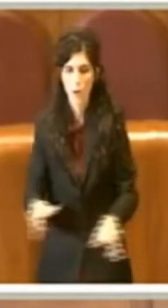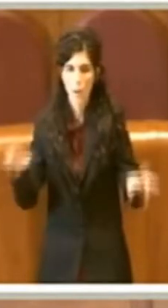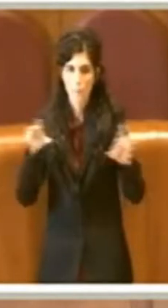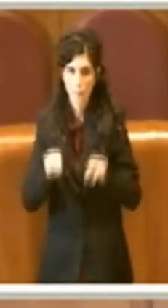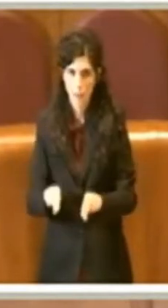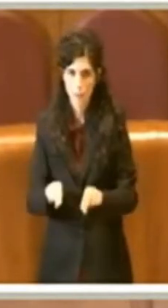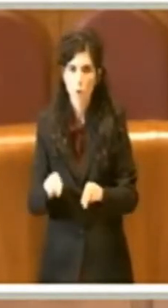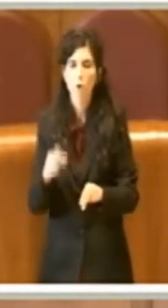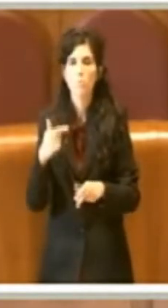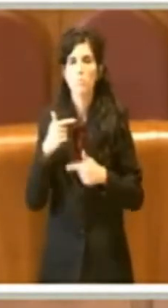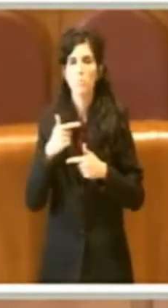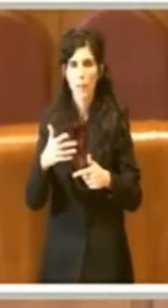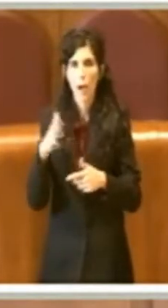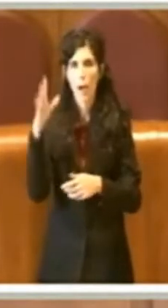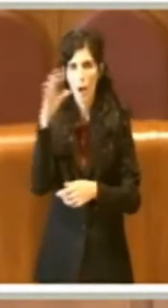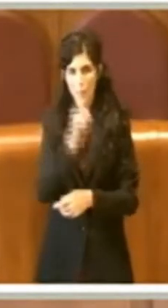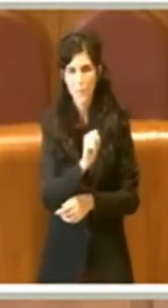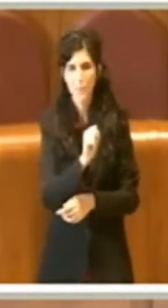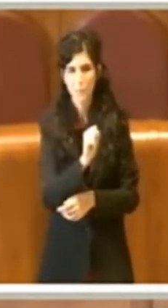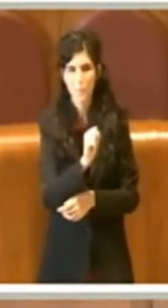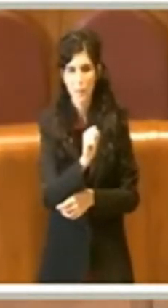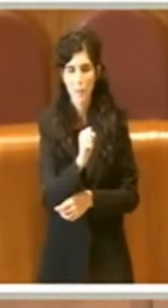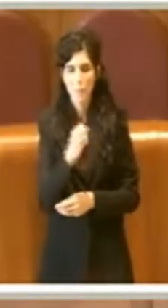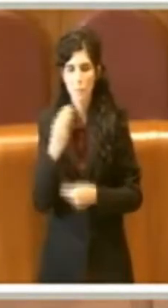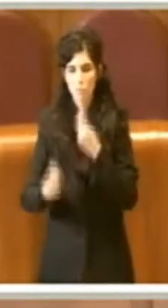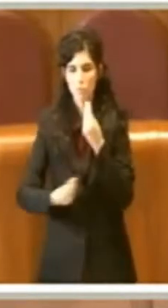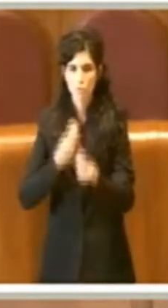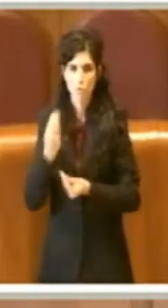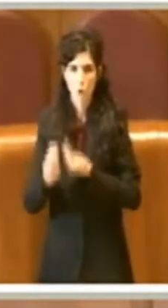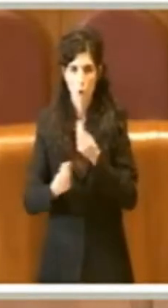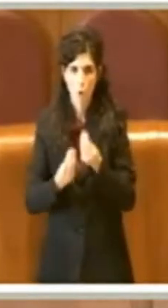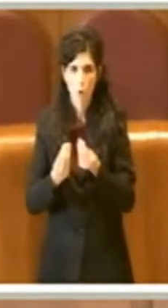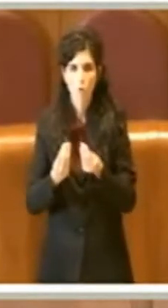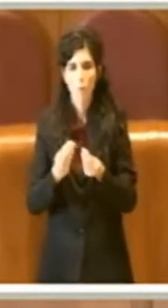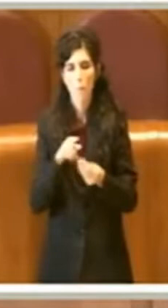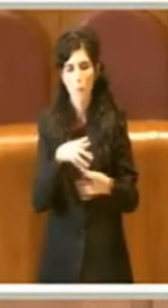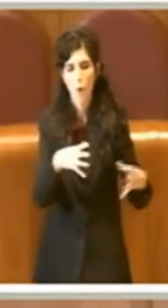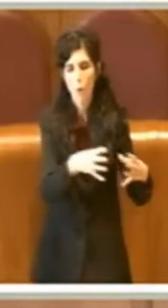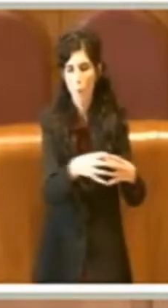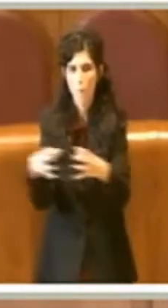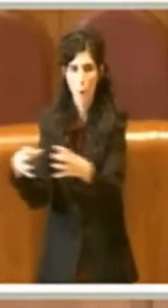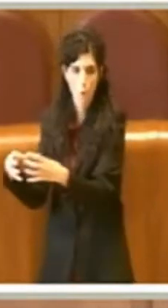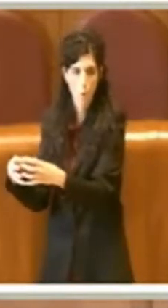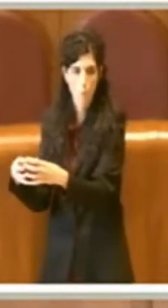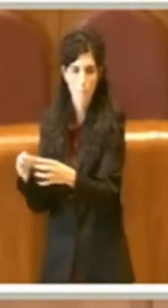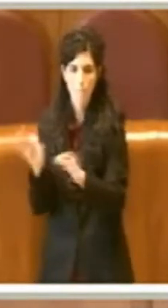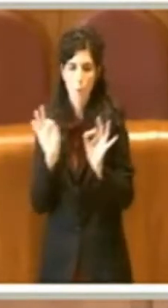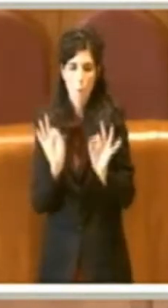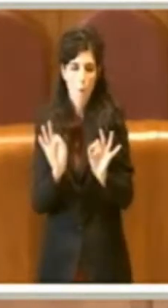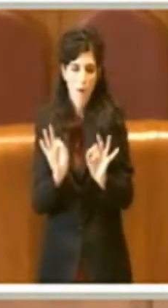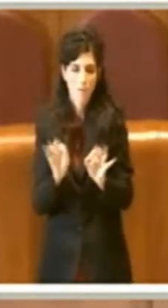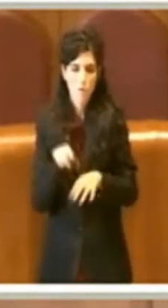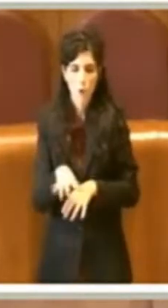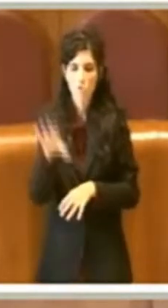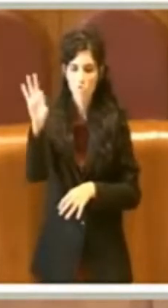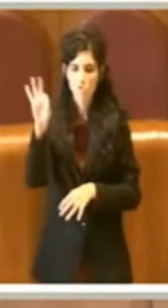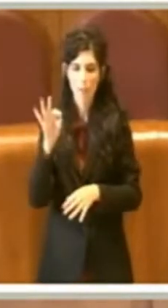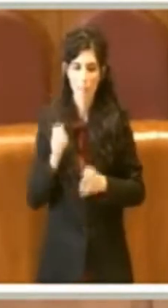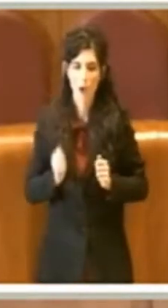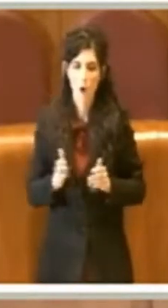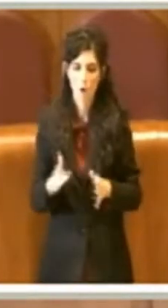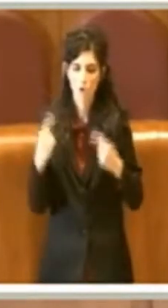comprensibile perché appunto il gioco delle parti vuole questo inevitabilmente una scelta coraggiosa e proprio questo